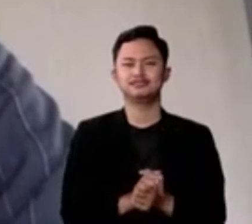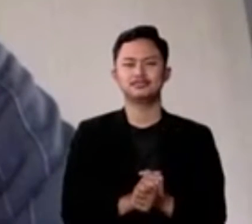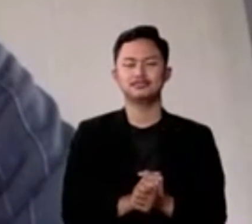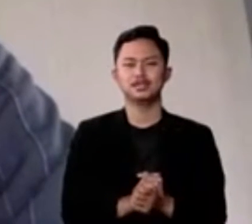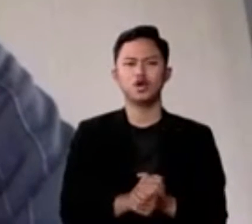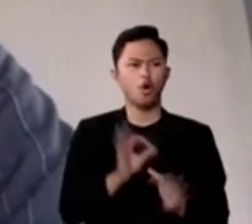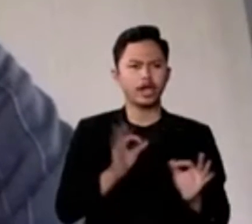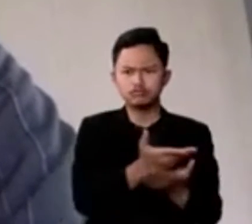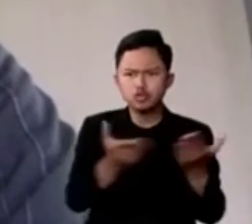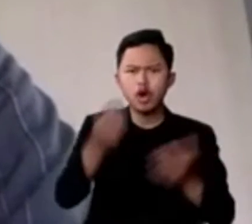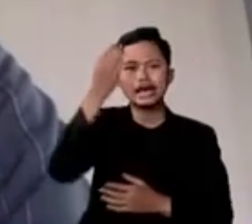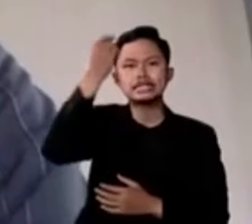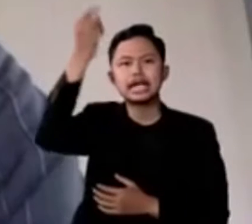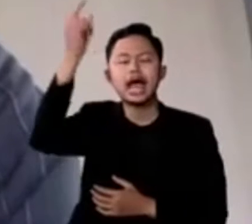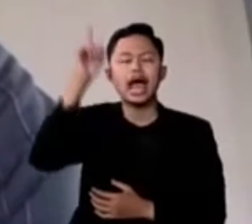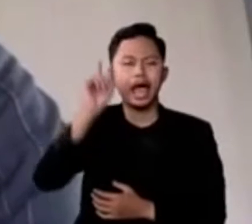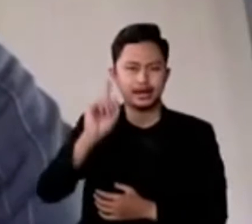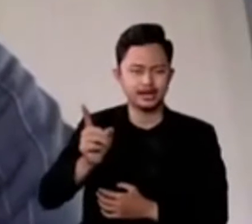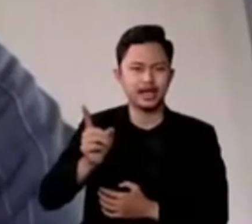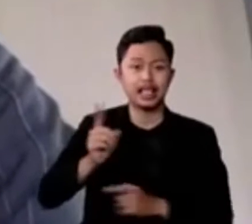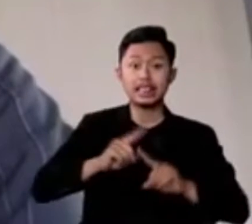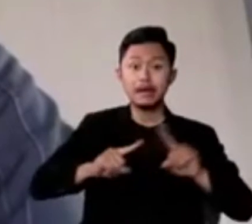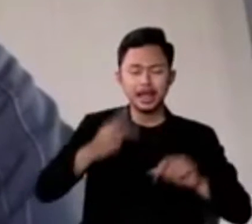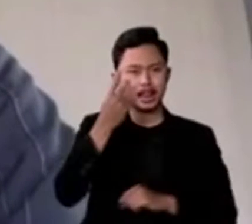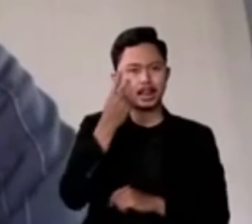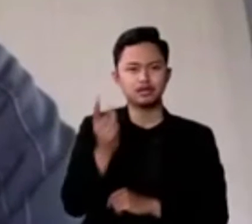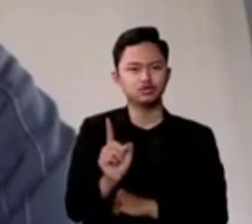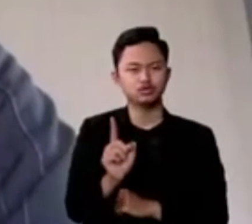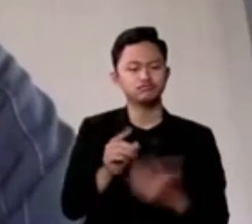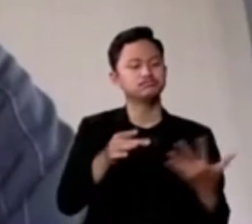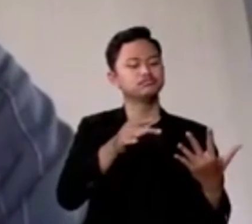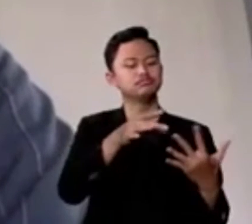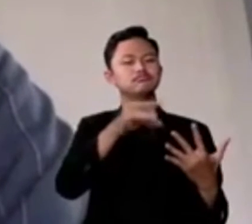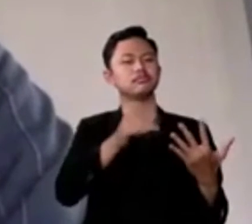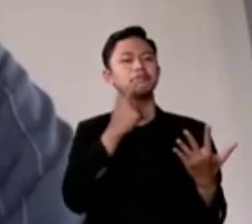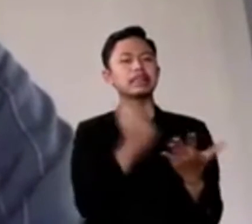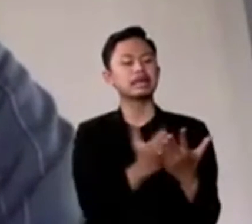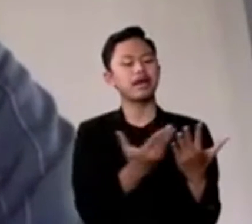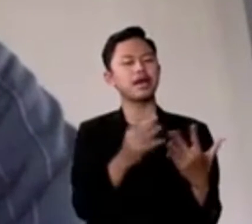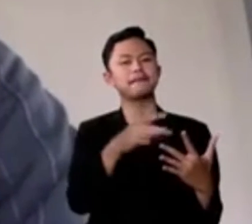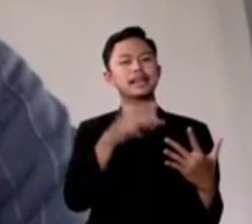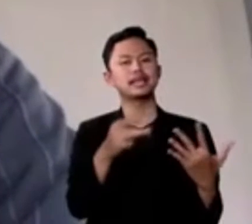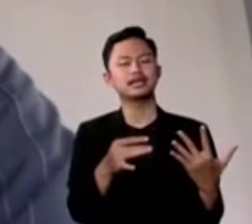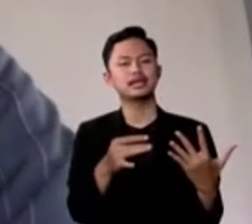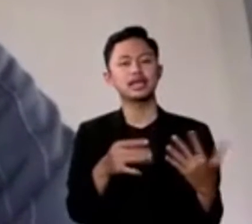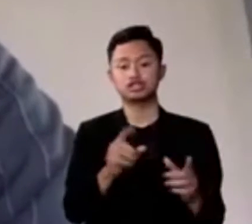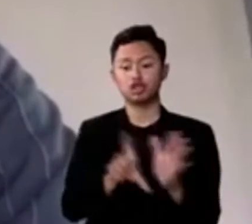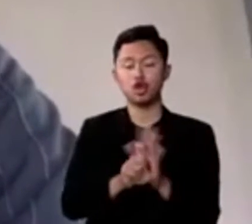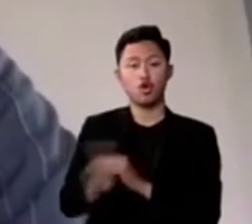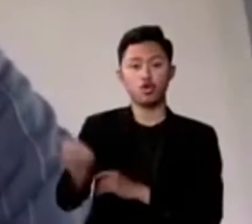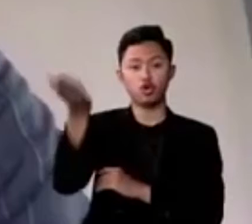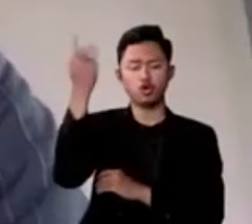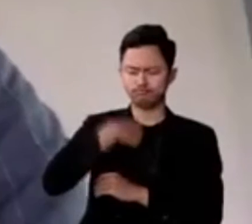strategis Apa sih yang bisa kita lakukan debit kita akan melihat prioritas yang dulu nih kalau dulu misalnya